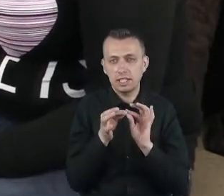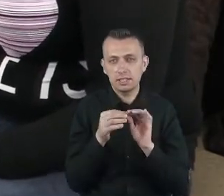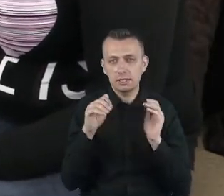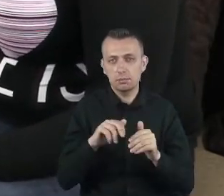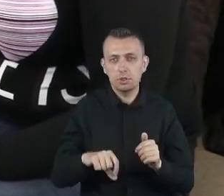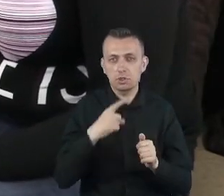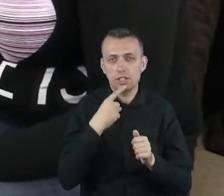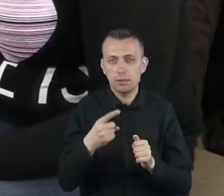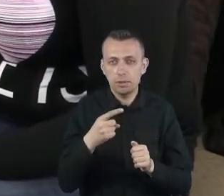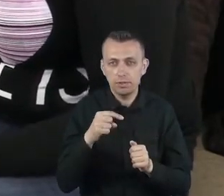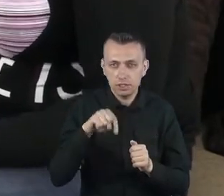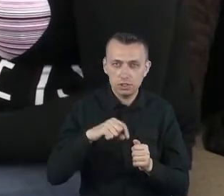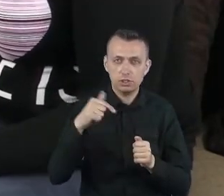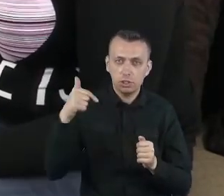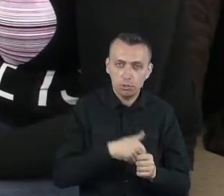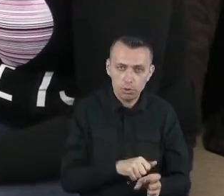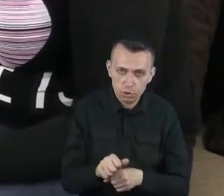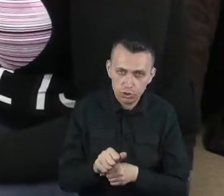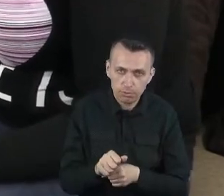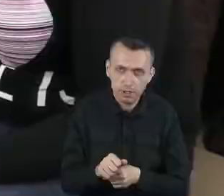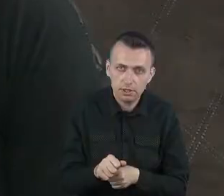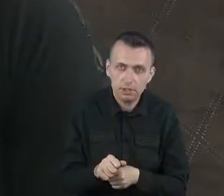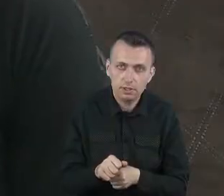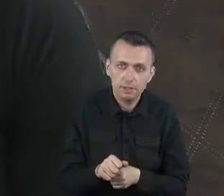raczej można powiedzieć, bo to musi być,